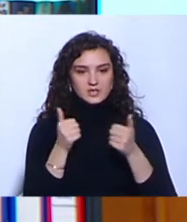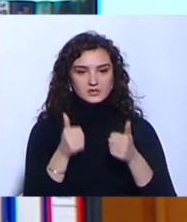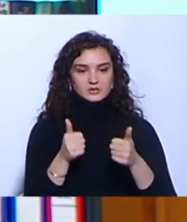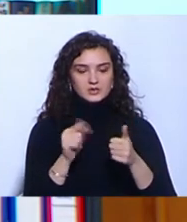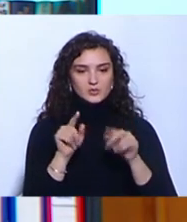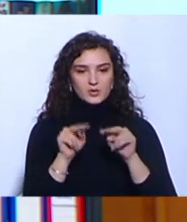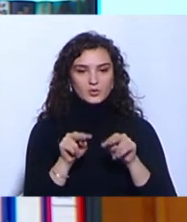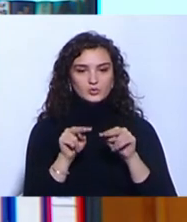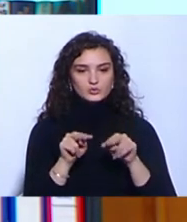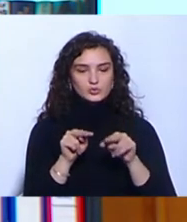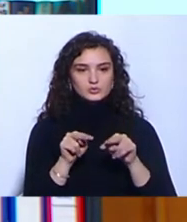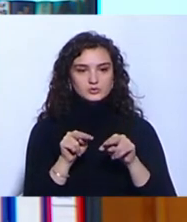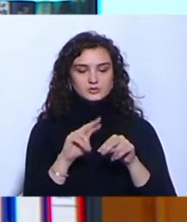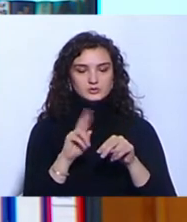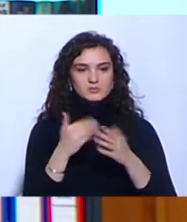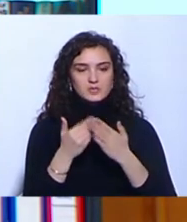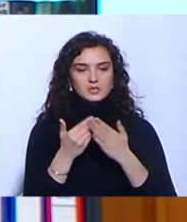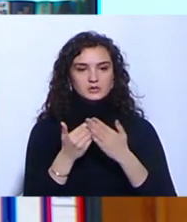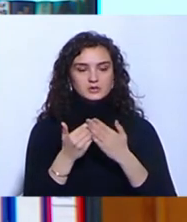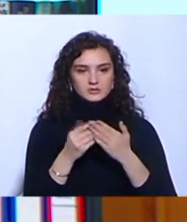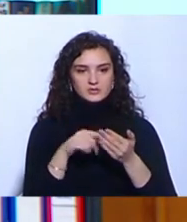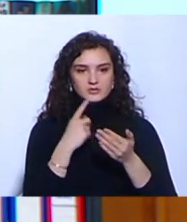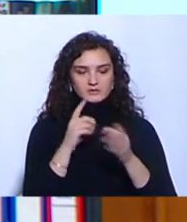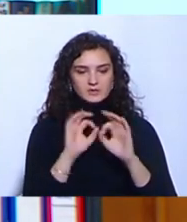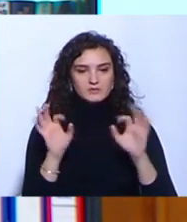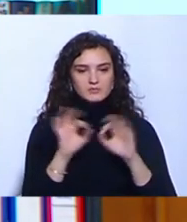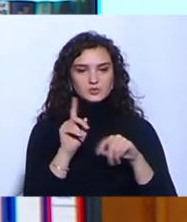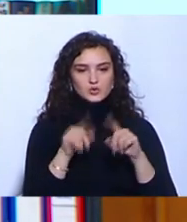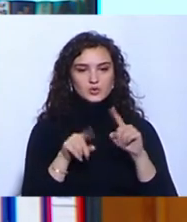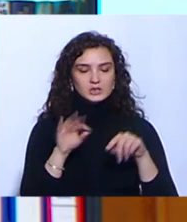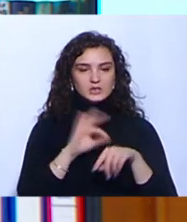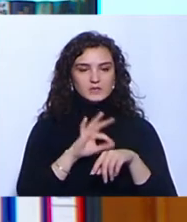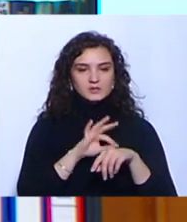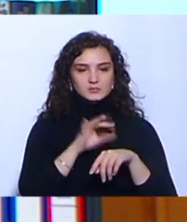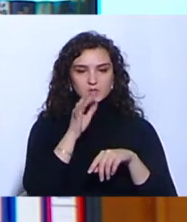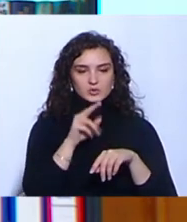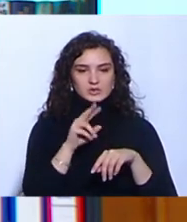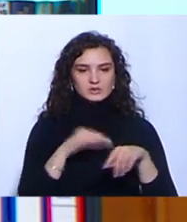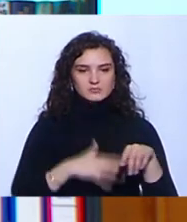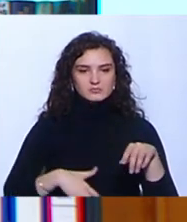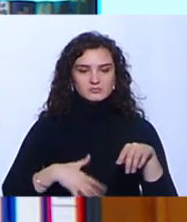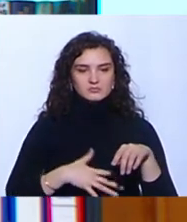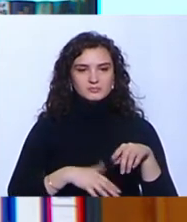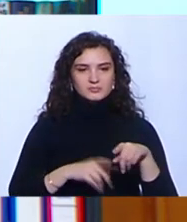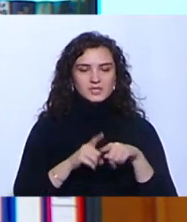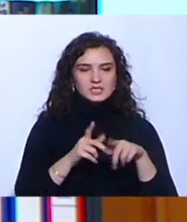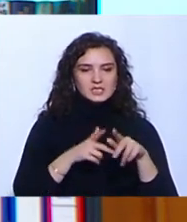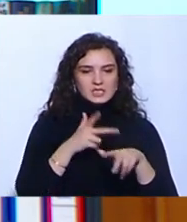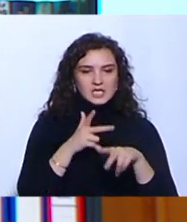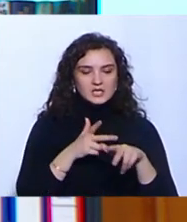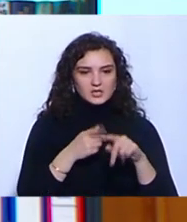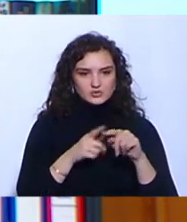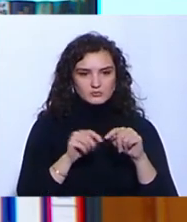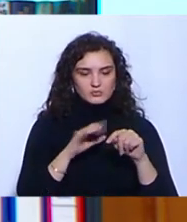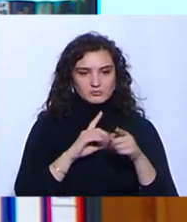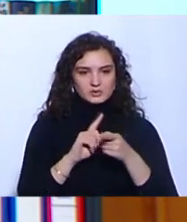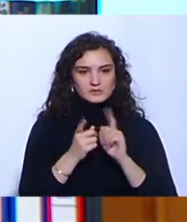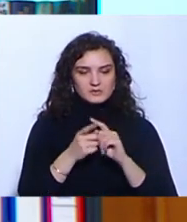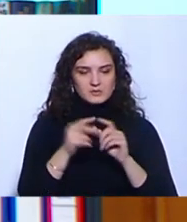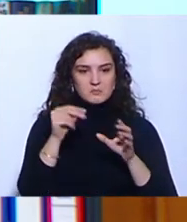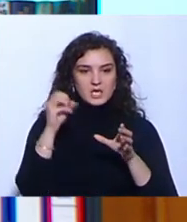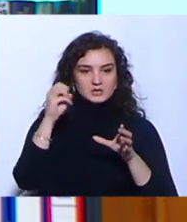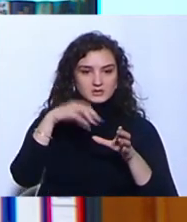რომ გაკონტროლდეს და მაგალითად გვითქვამს ზოგიერთი დაავადების დროს, აი მაგალითად დიარეის დროს მითქვამს მე, რომ მინერალურ წყალში შეიძლება პირიქით